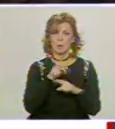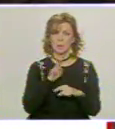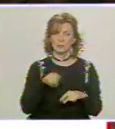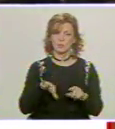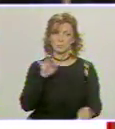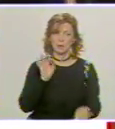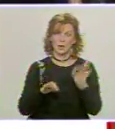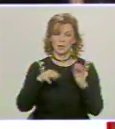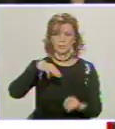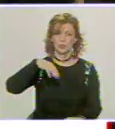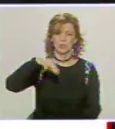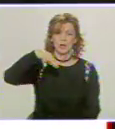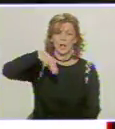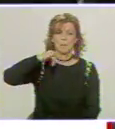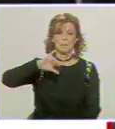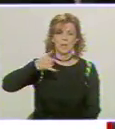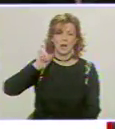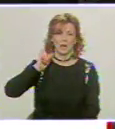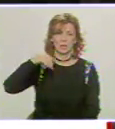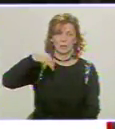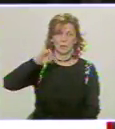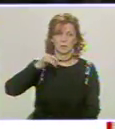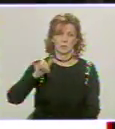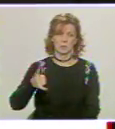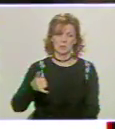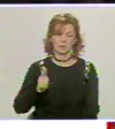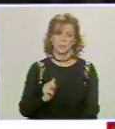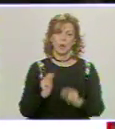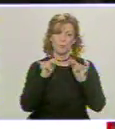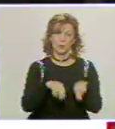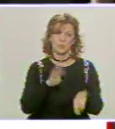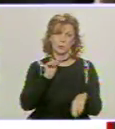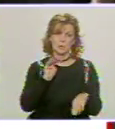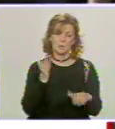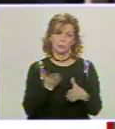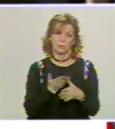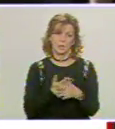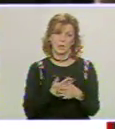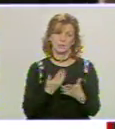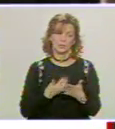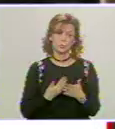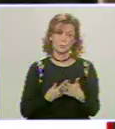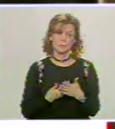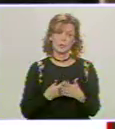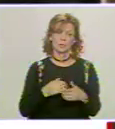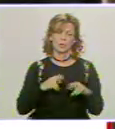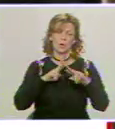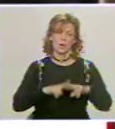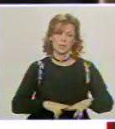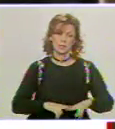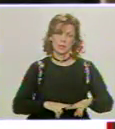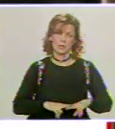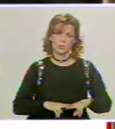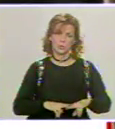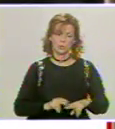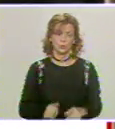în interimar, iar pentru cele 38 de locuri în biroul județean au fost depuse 40 de candidaturi. Noua structură aleasă a rămas în mare aceeași,